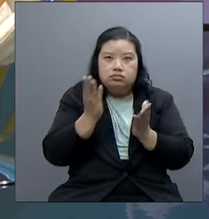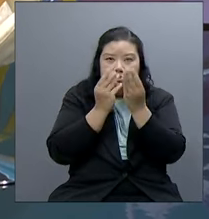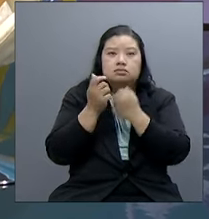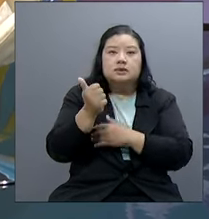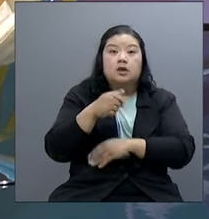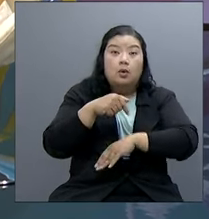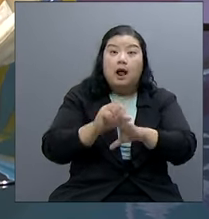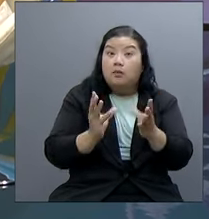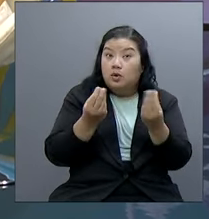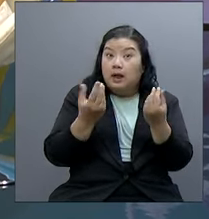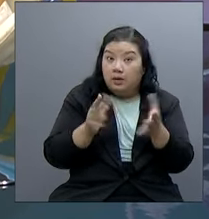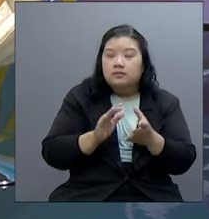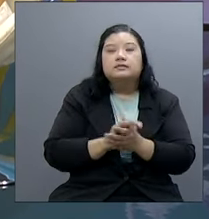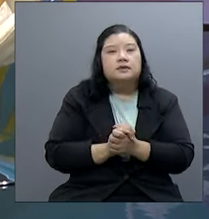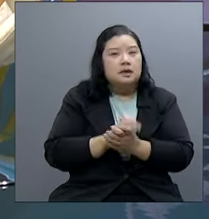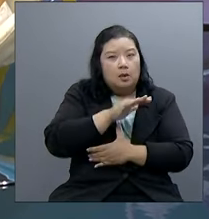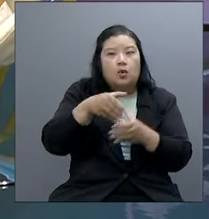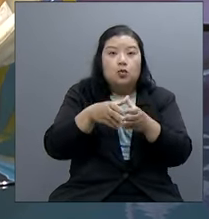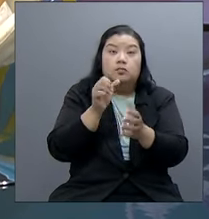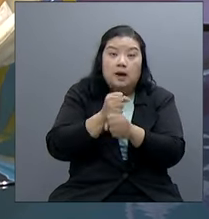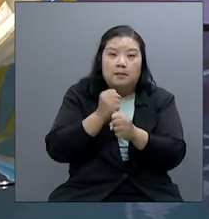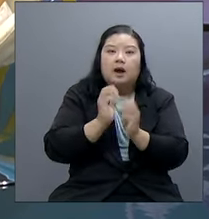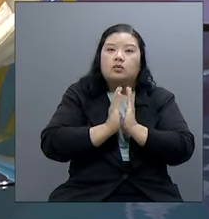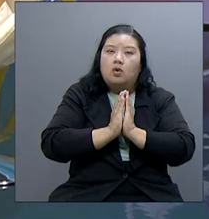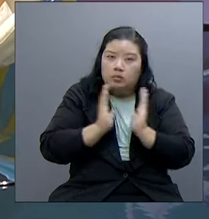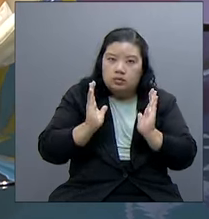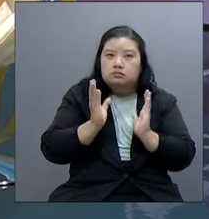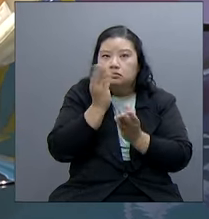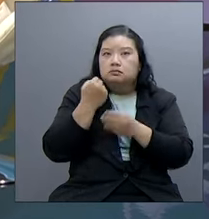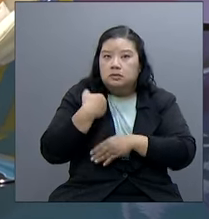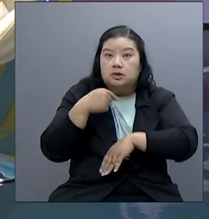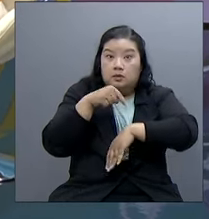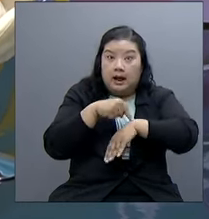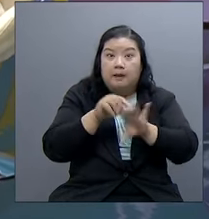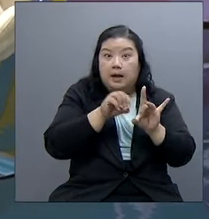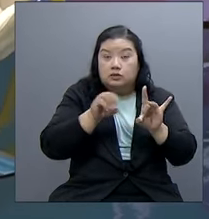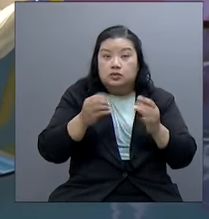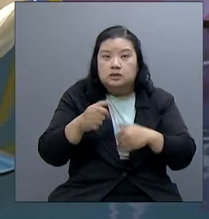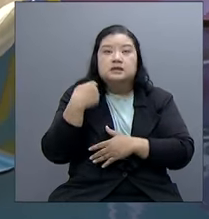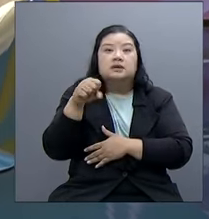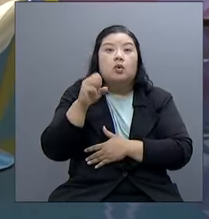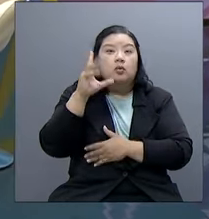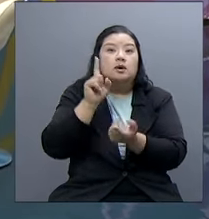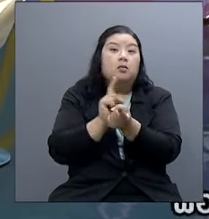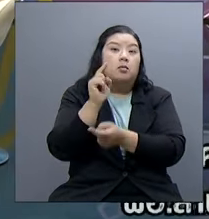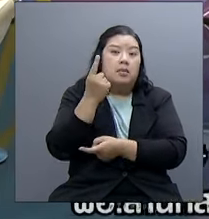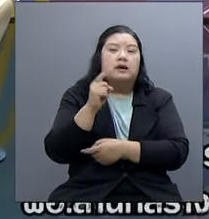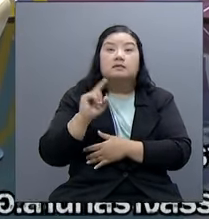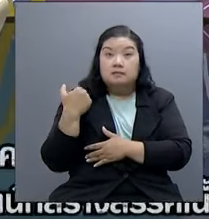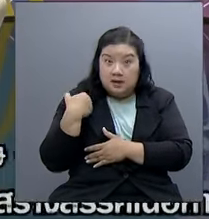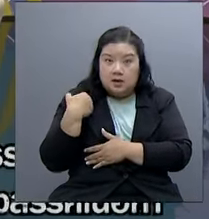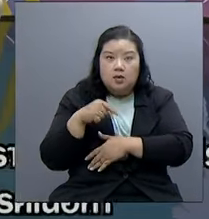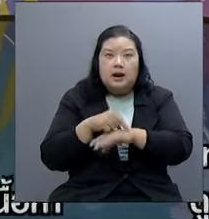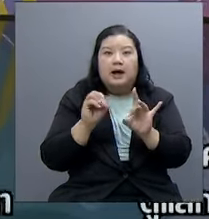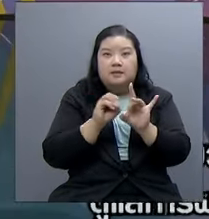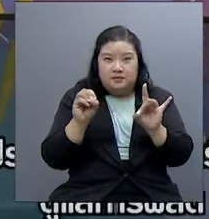่ะอนนี้บอยเวาของเรา 3 คนนะครัเราและทมงานอบคุทกทานที่รับชมมาตงแต่ 8 น. ผู้นี้วนทางคาญกลมาเจอกนเวลาเดิม 8 น. ขอใหเริ่ม